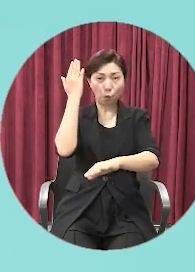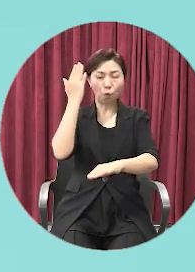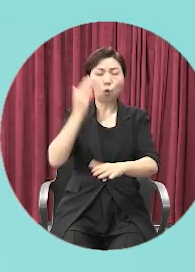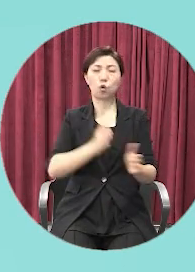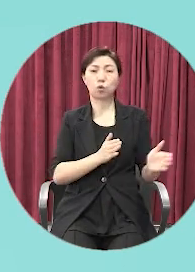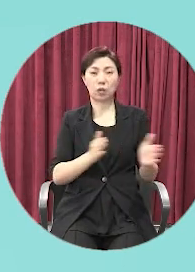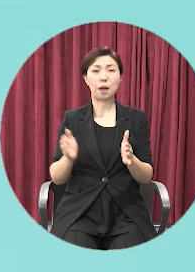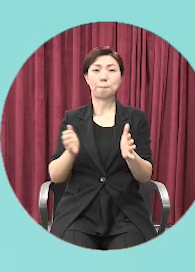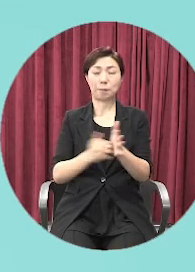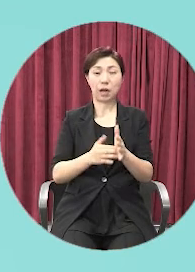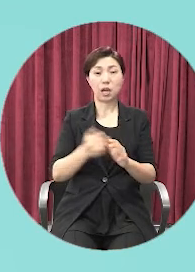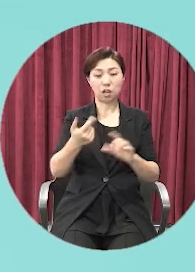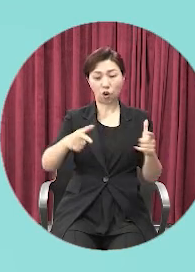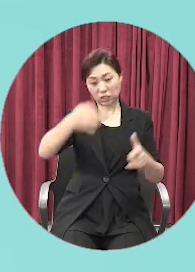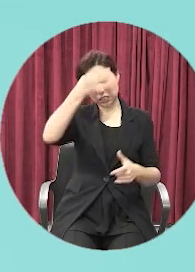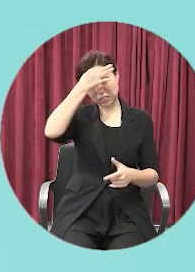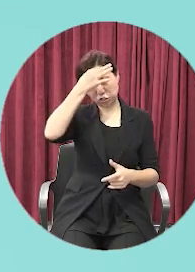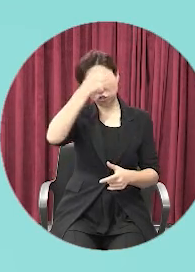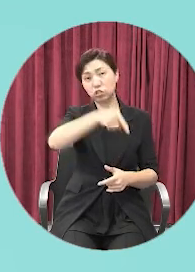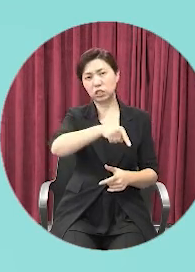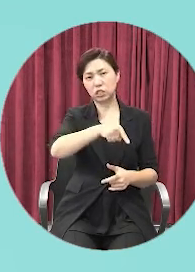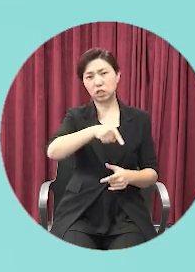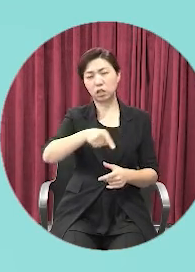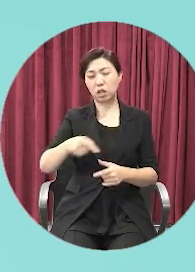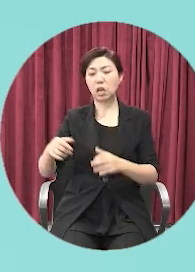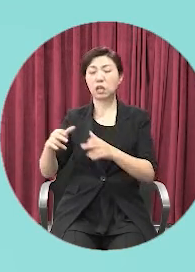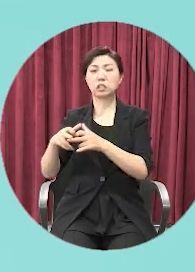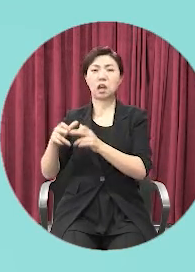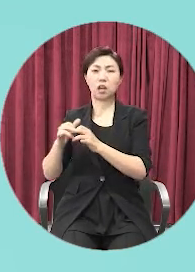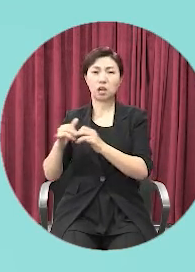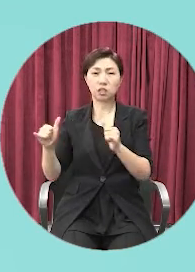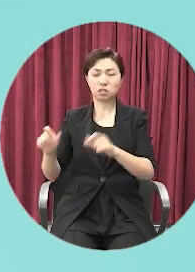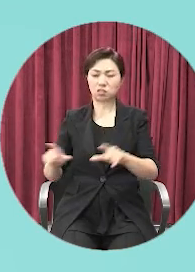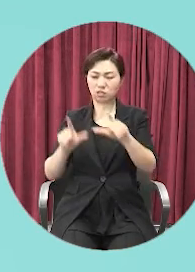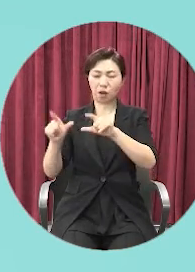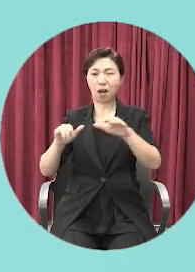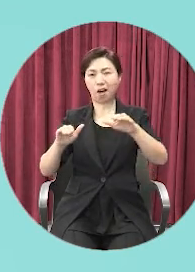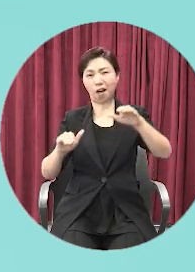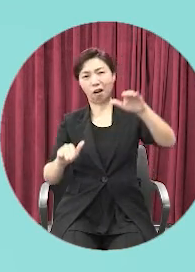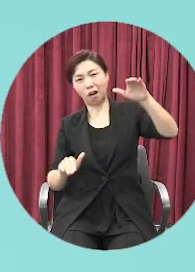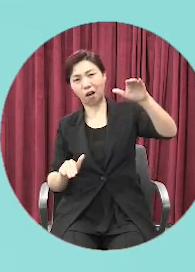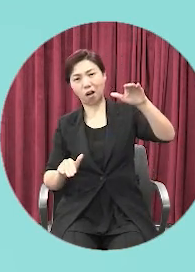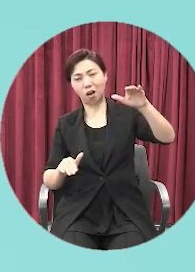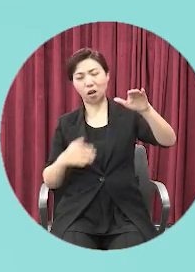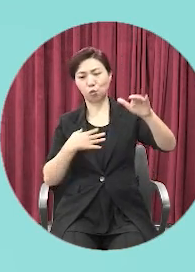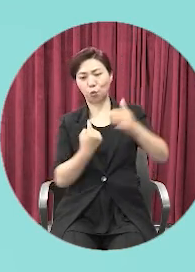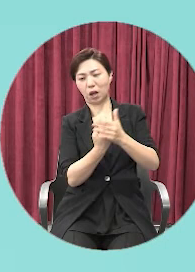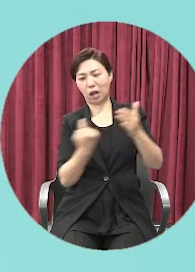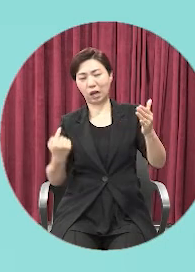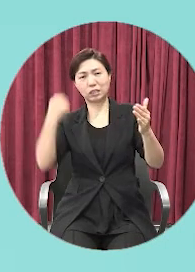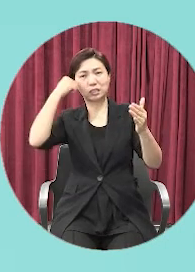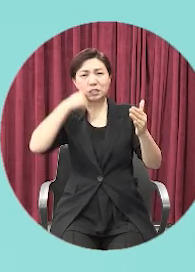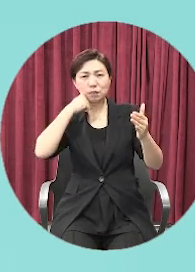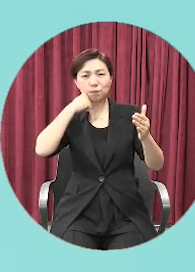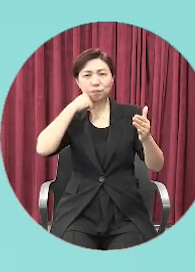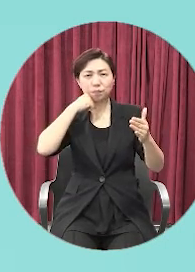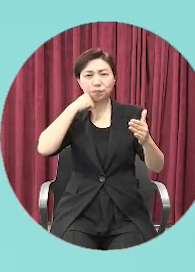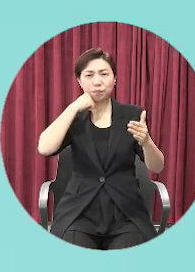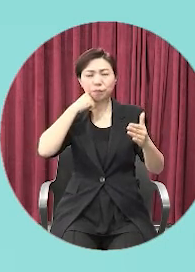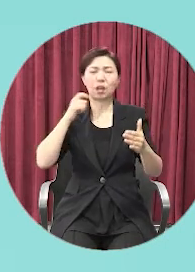나왔습니다. 이런 기술들이 오히려 더 그 격차와 소외감을 가지고 올 수 있다라고 하는 측면, 그럼 이것들을 어떻게